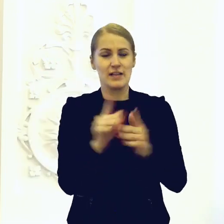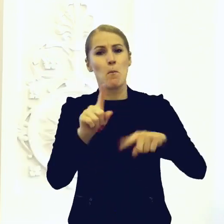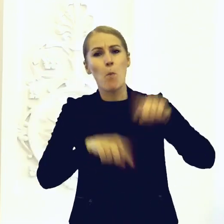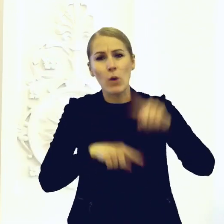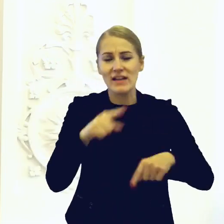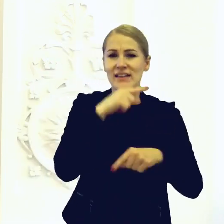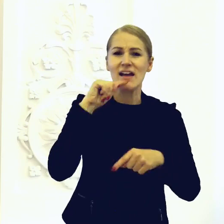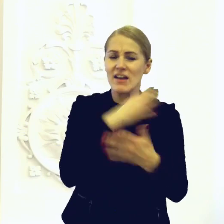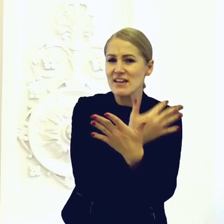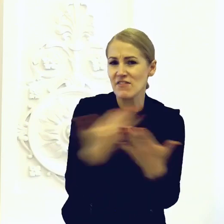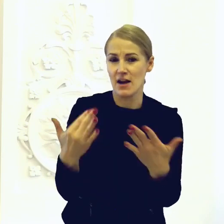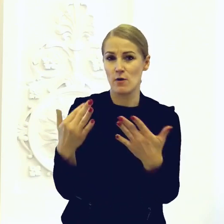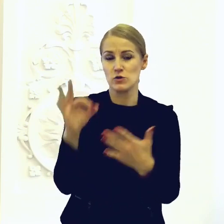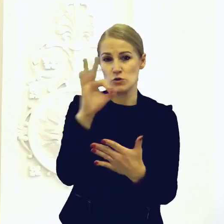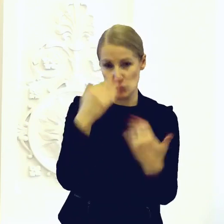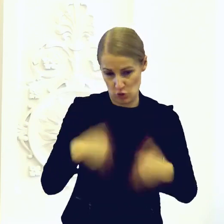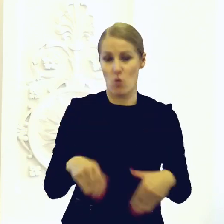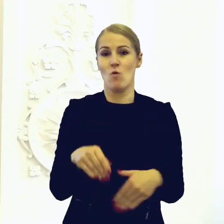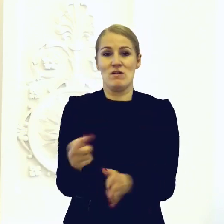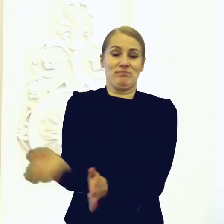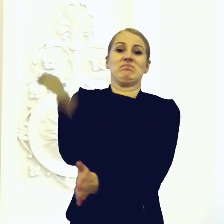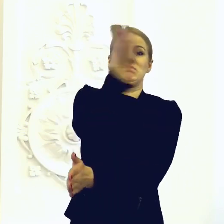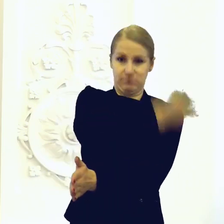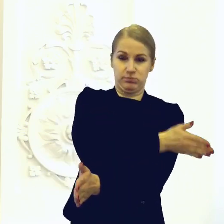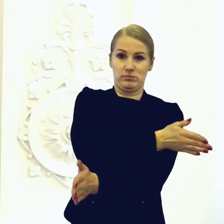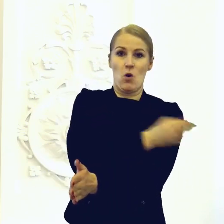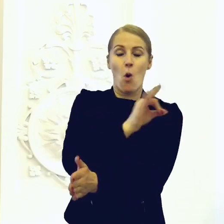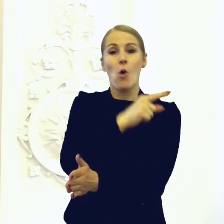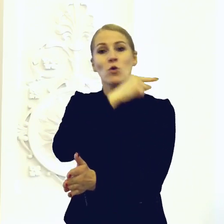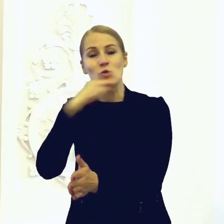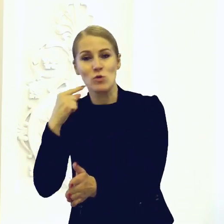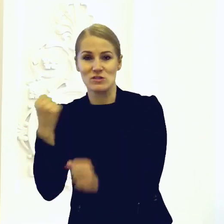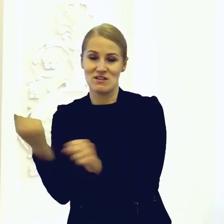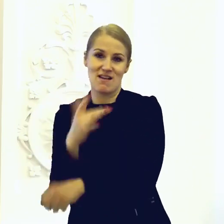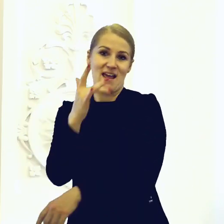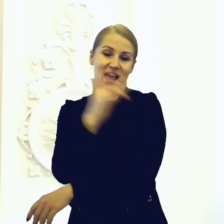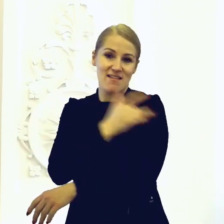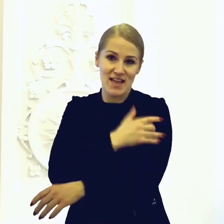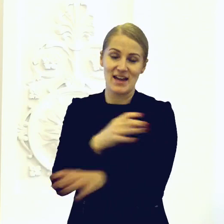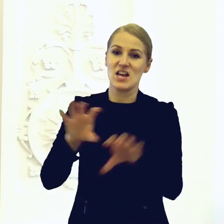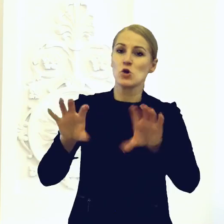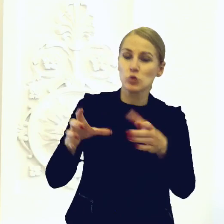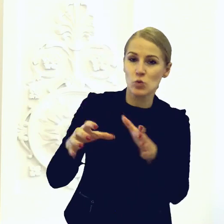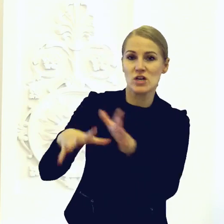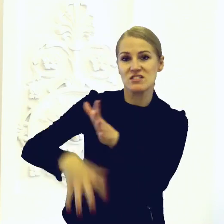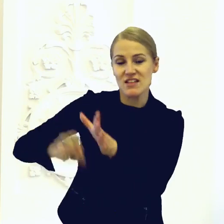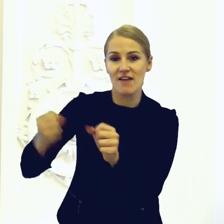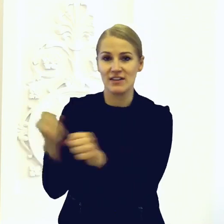yra nepriklausomybės nuo Rusijos energetinių išteklių didinimo darbai.